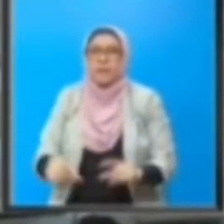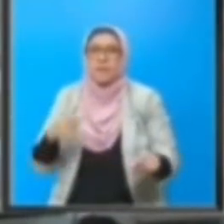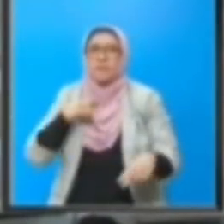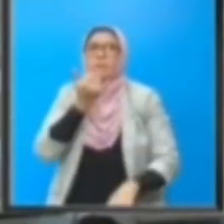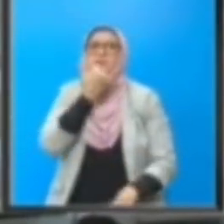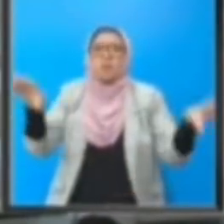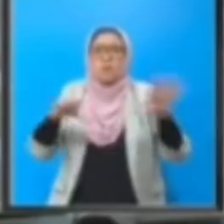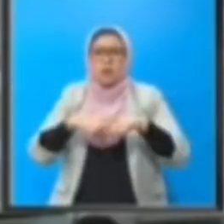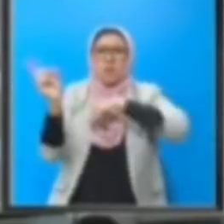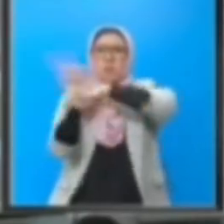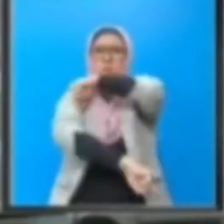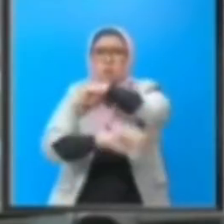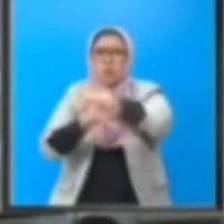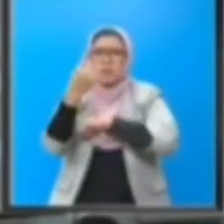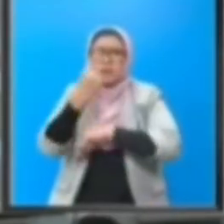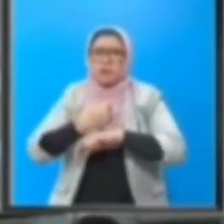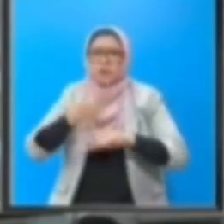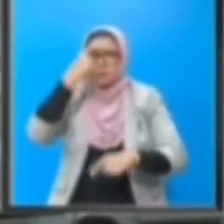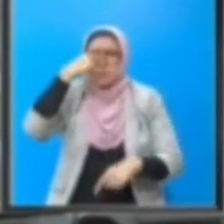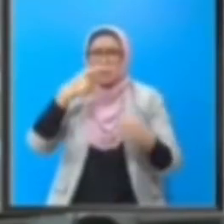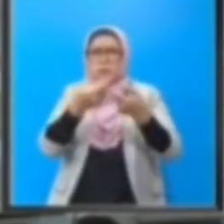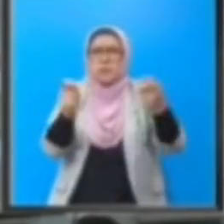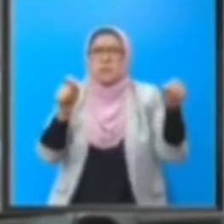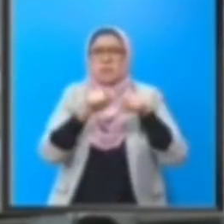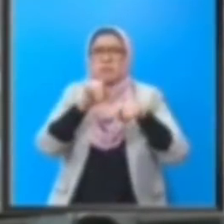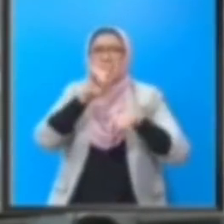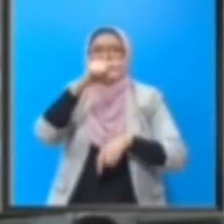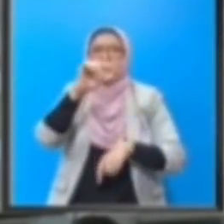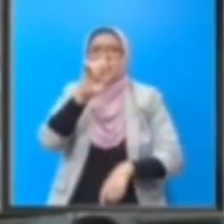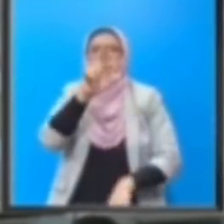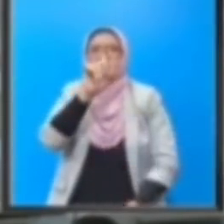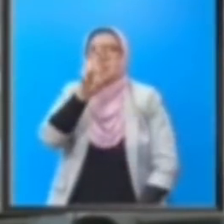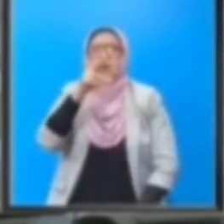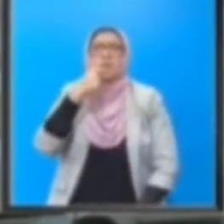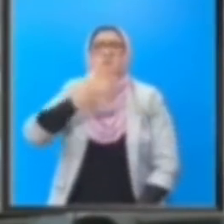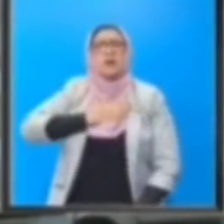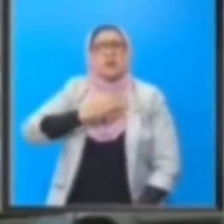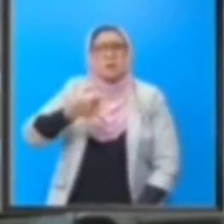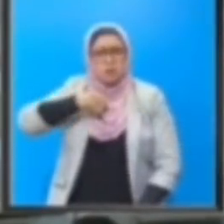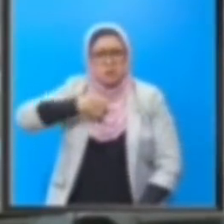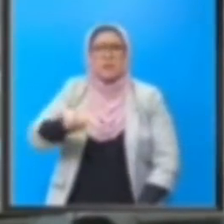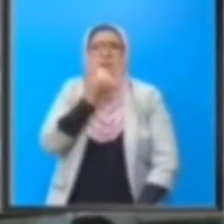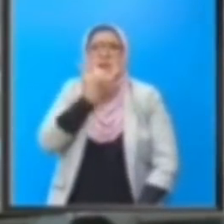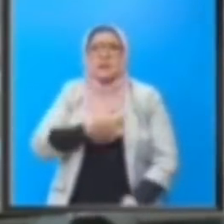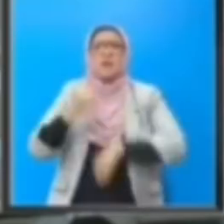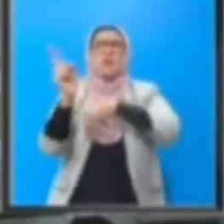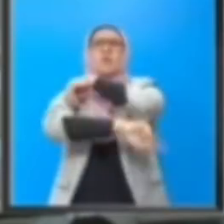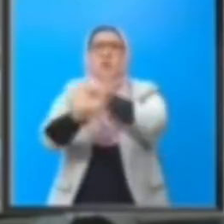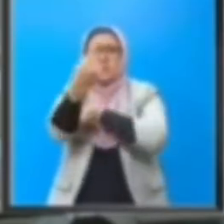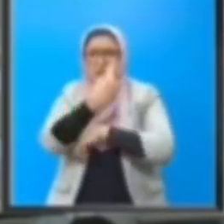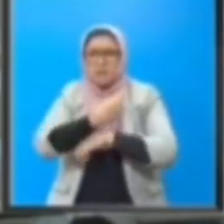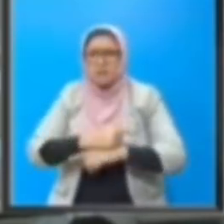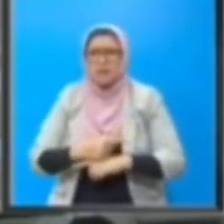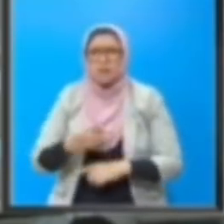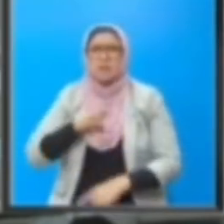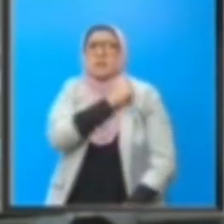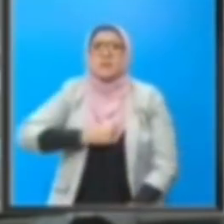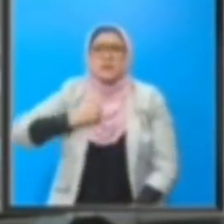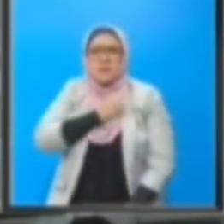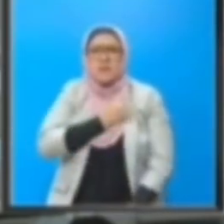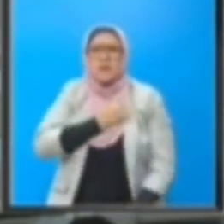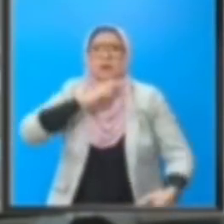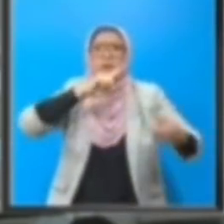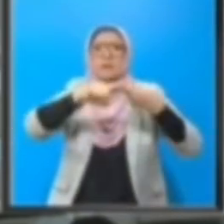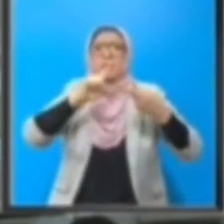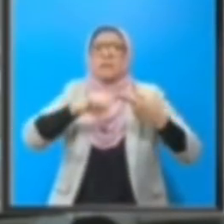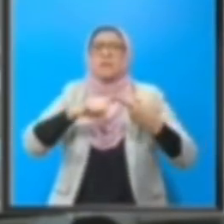saja. Tidak. Kepada Tasik Gerugur. Dia mengaku dah dia buat silap dalam parlimen. Hukuman saja. Dia juga asal minta maaf.